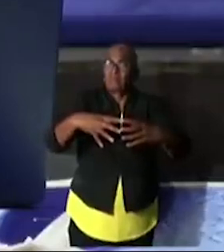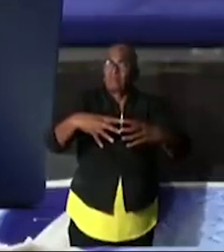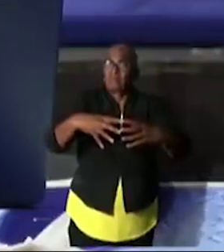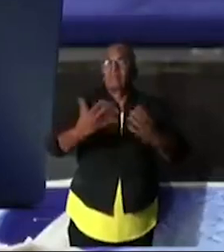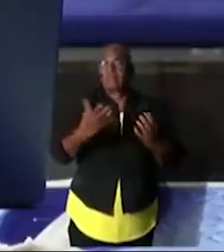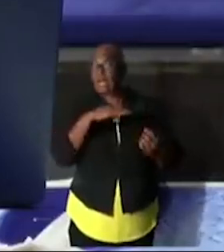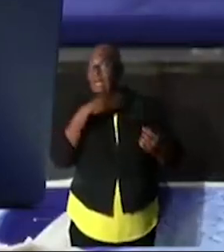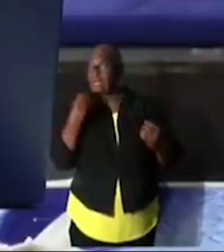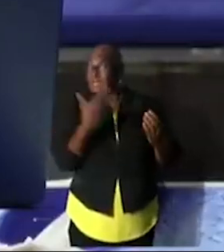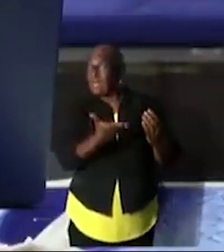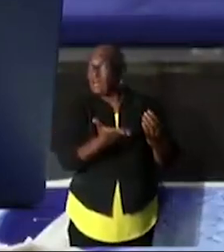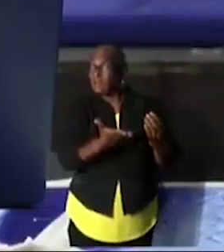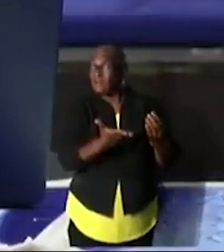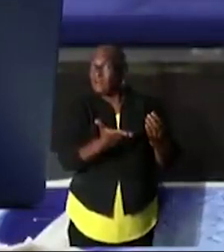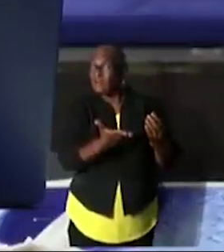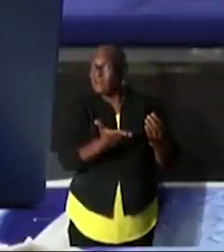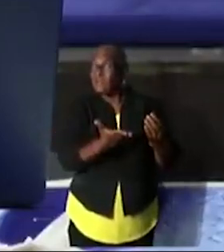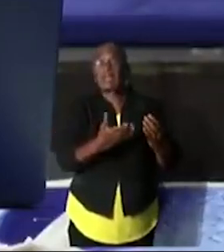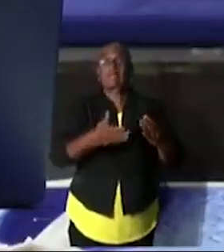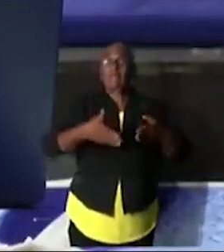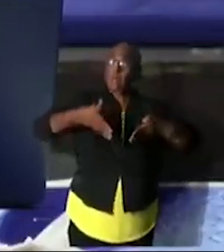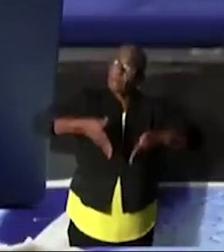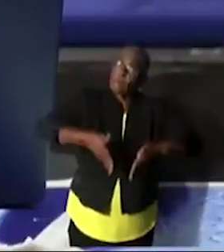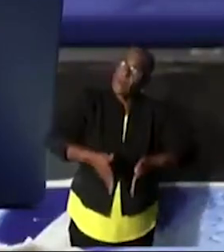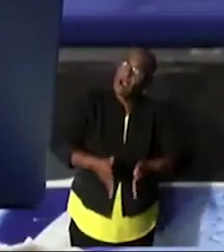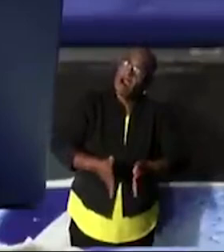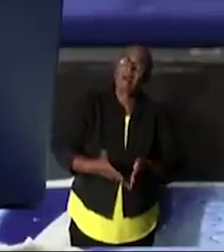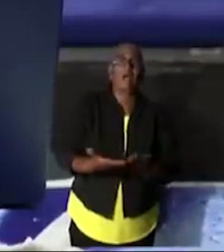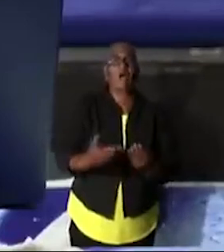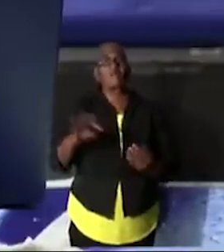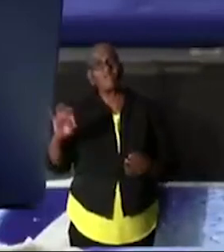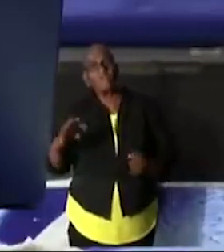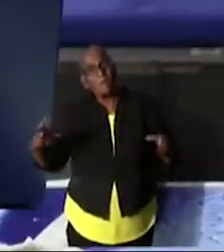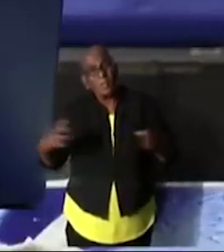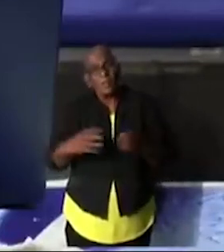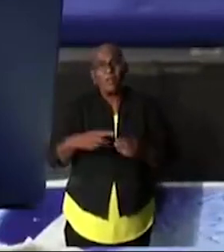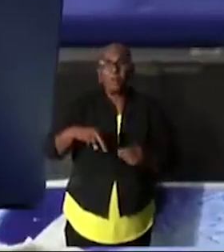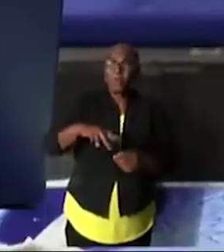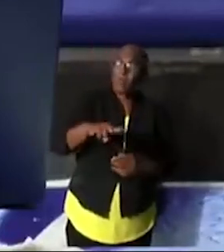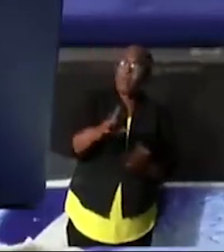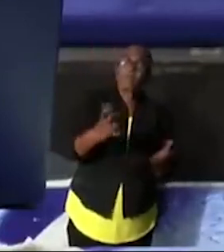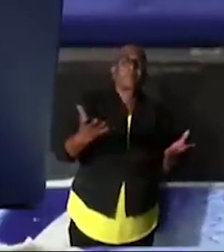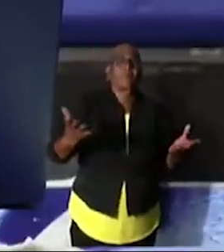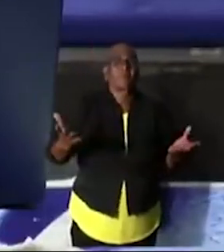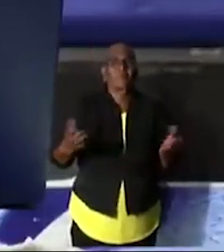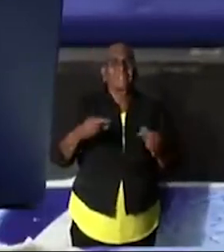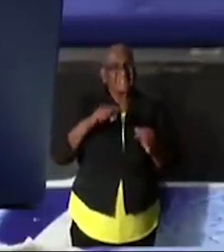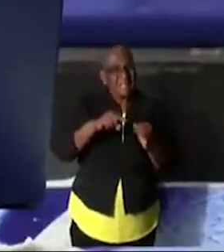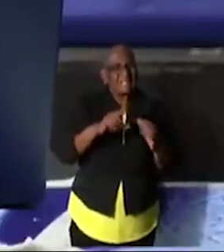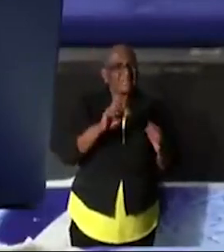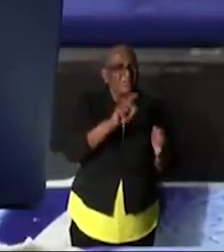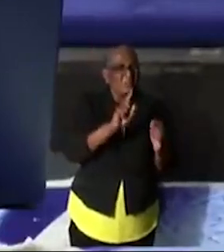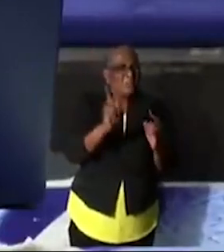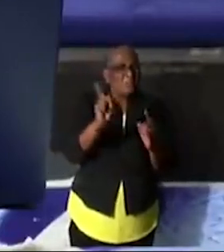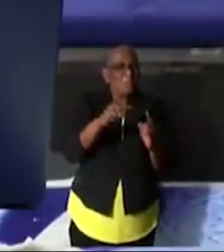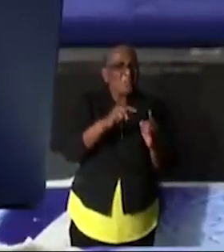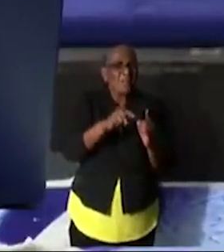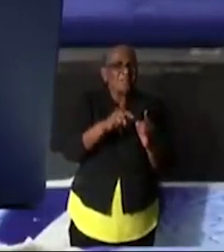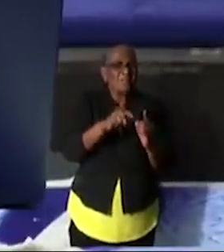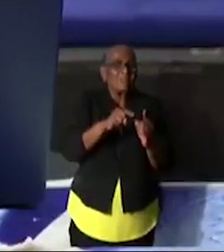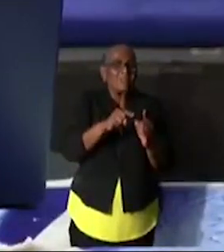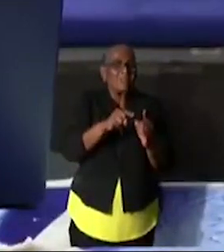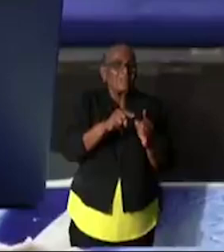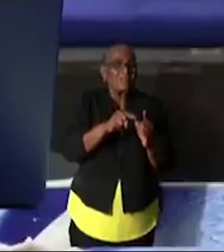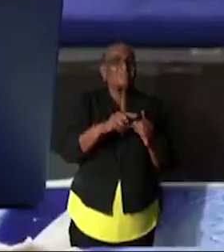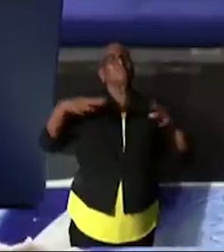een sterfgeval is, dan heb je de uitvaart en dat bij uitvaart eigenlijk ook in het binnenland hebben we gezien dat die momenten eigenlijk